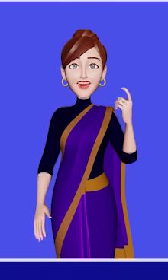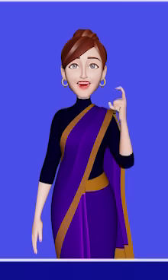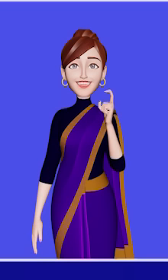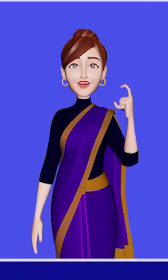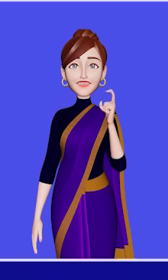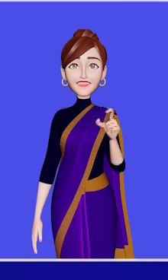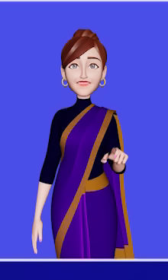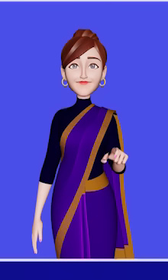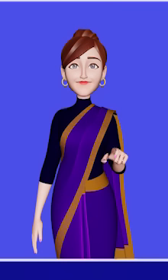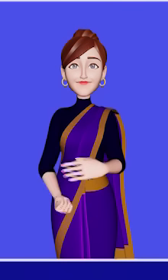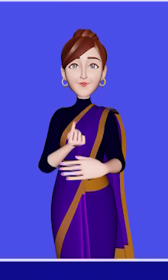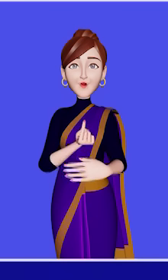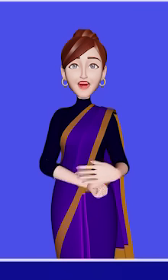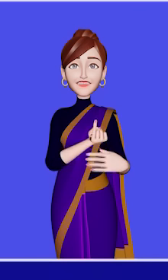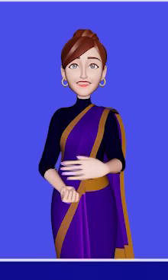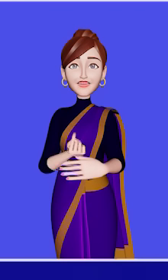इस समिट में